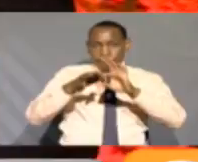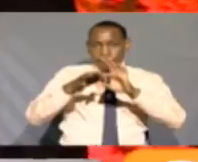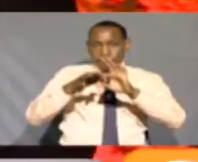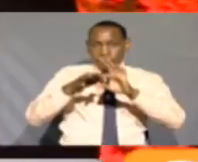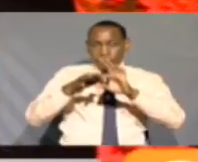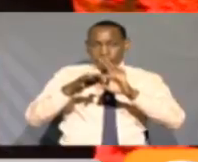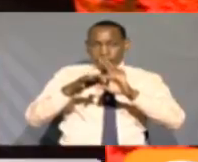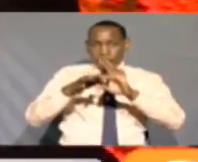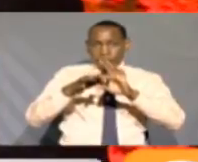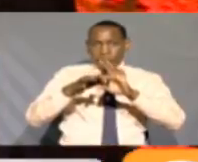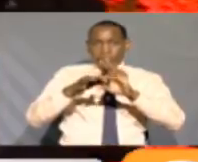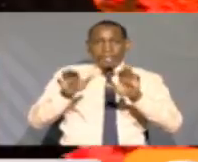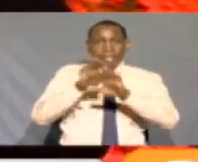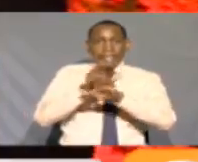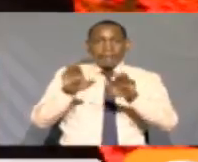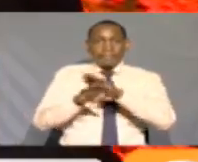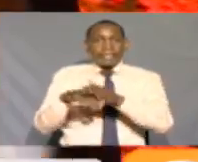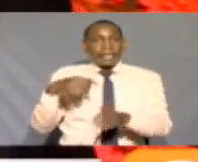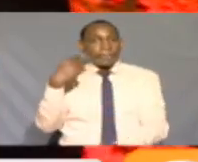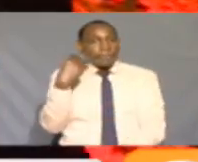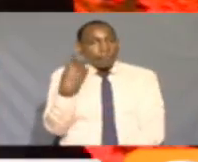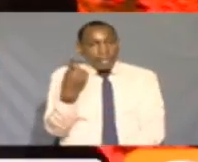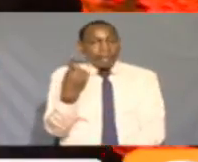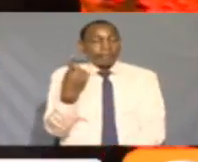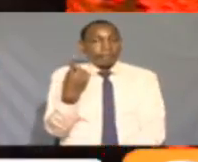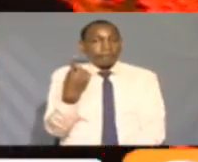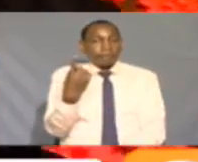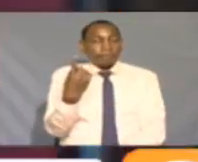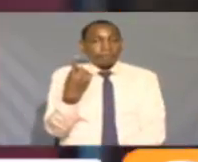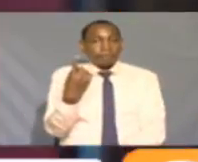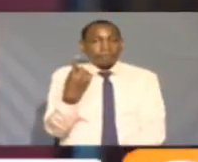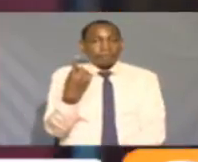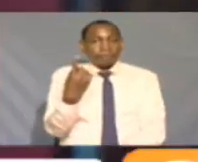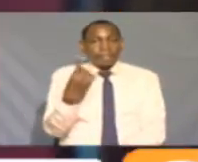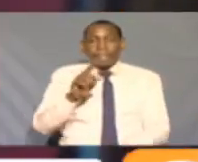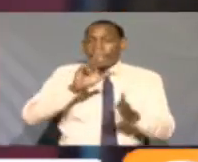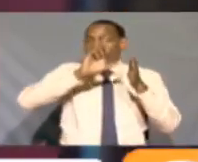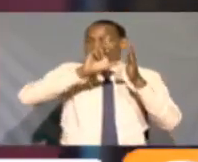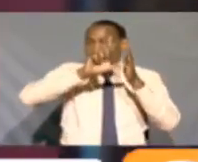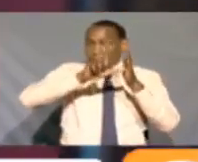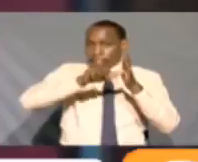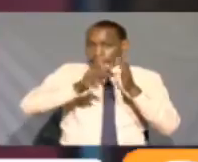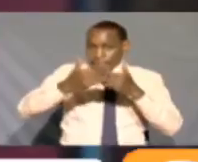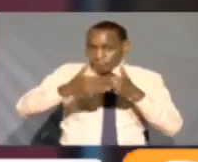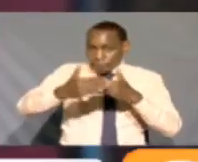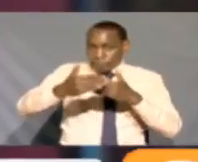tai rangi moja, mikrofoni rangi moja. Baadaye